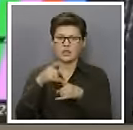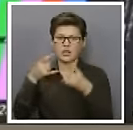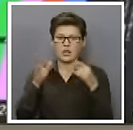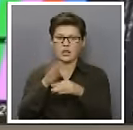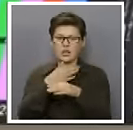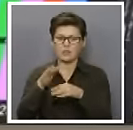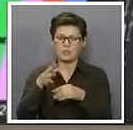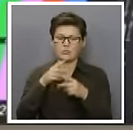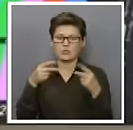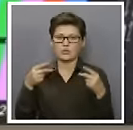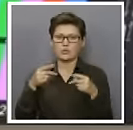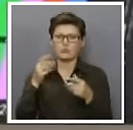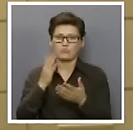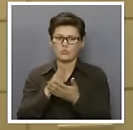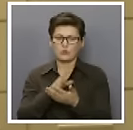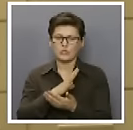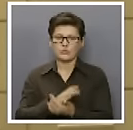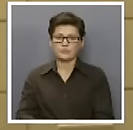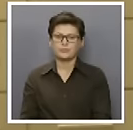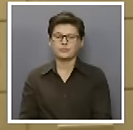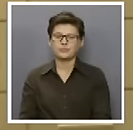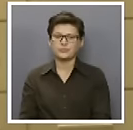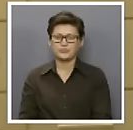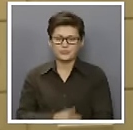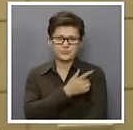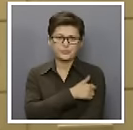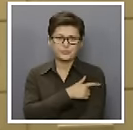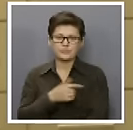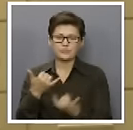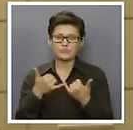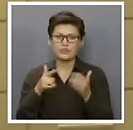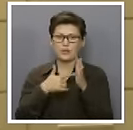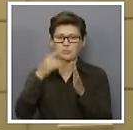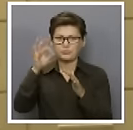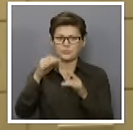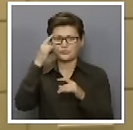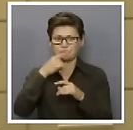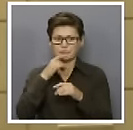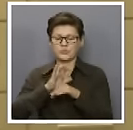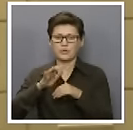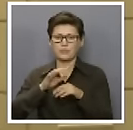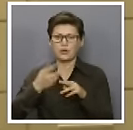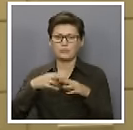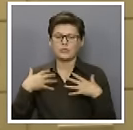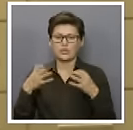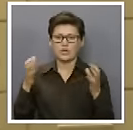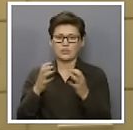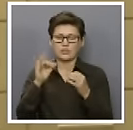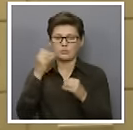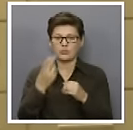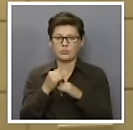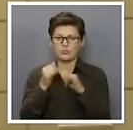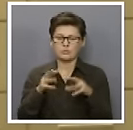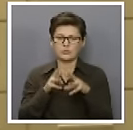арасында теңсіздік орнатуда. Медициналық бұйымдардың тек 7% ғана Қазақстанда шығарылады. Денсаулық сақтау және әлеуметтік